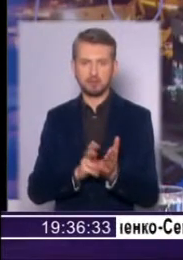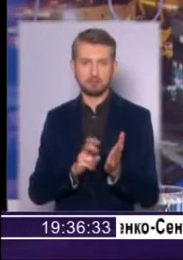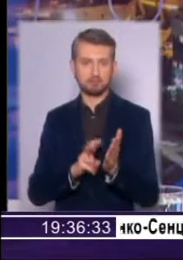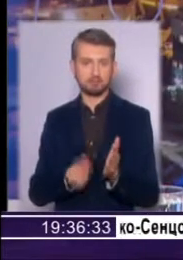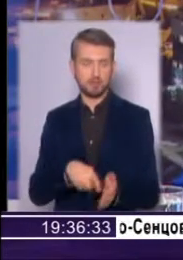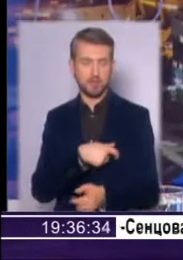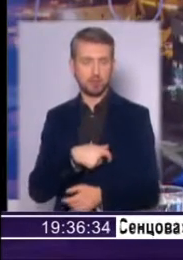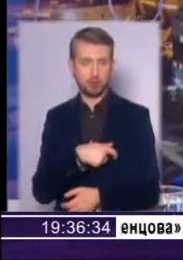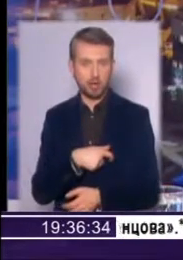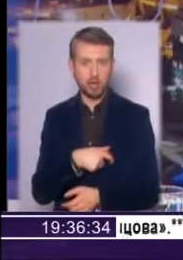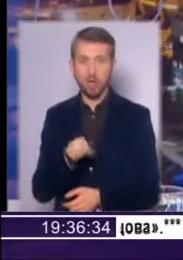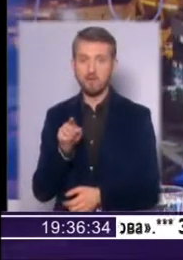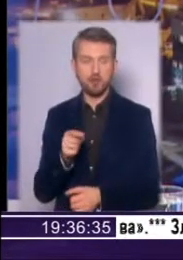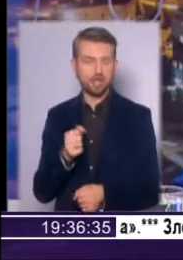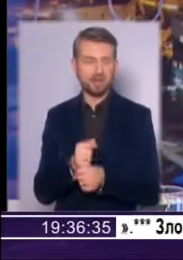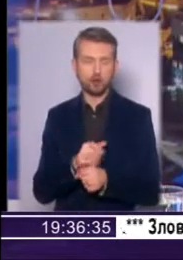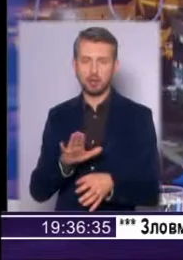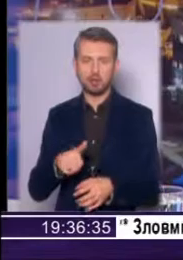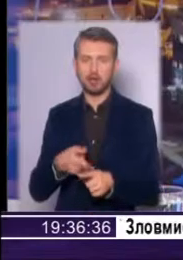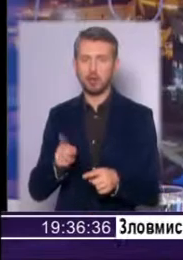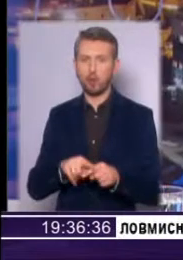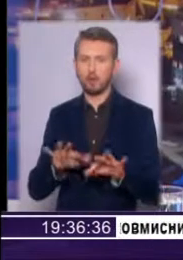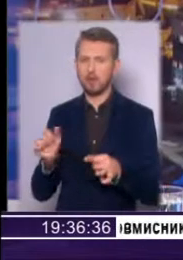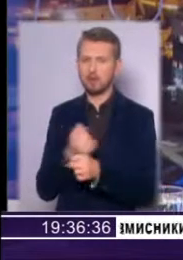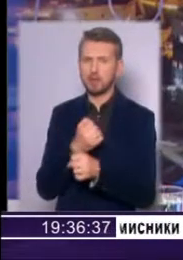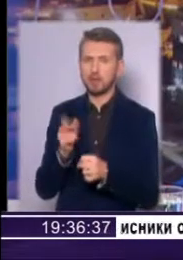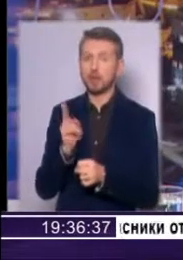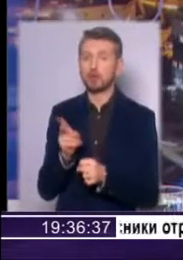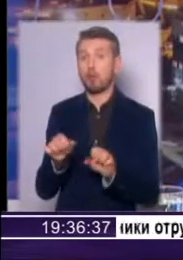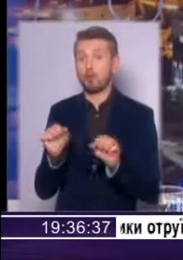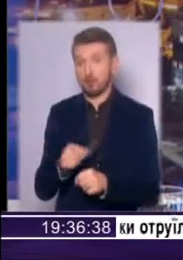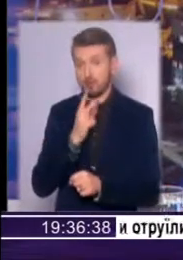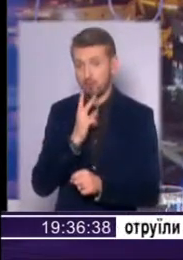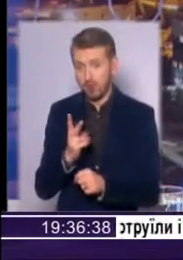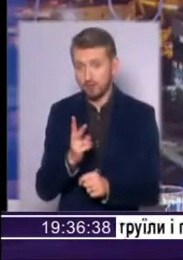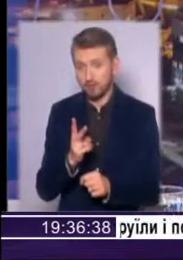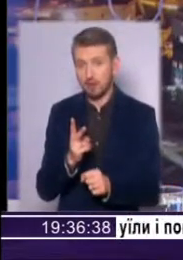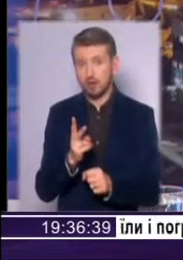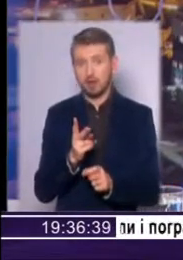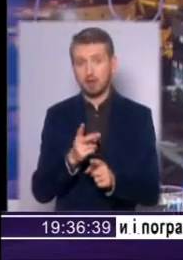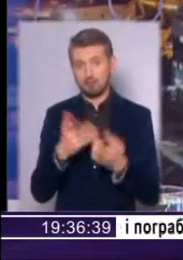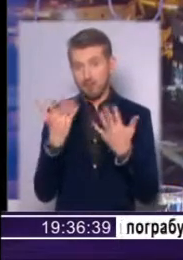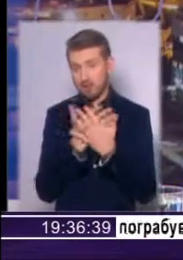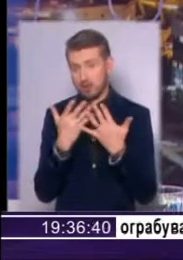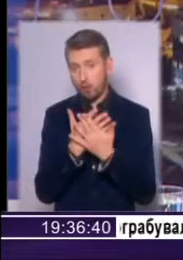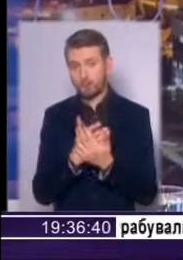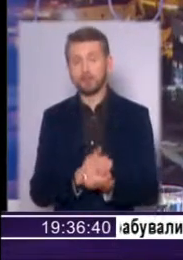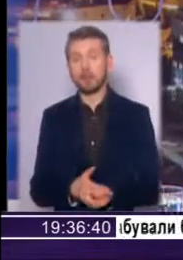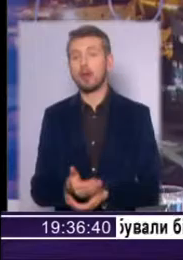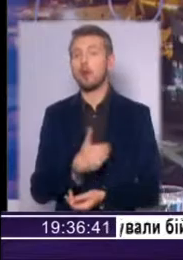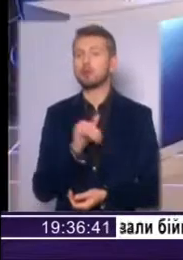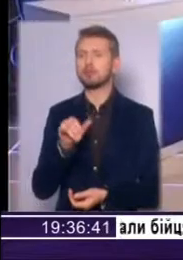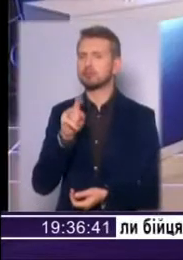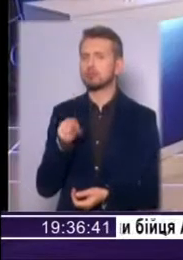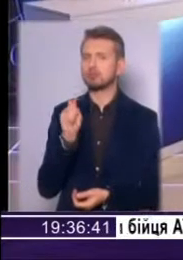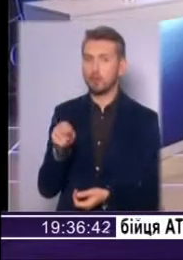депутатські мандати. Вони це не зробили, після того сталася бійка, хто мав змогу, міг це побачити і на відео. Але, власне, я хочу у вас запитати,